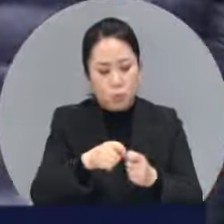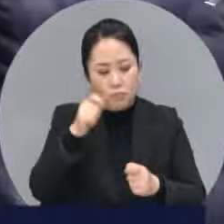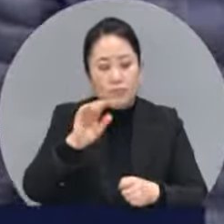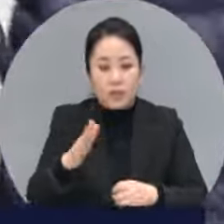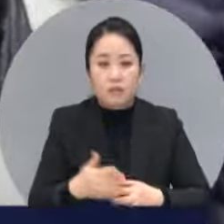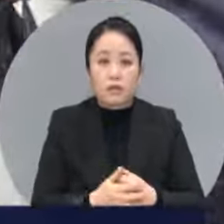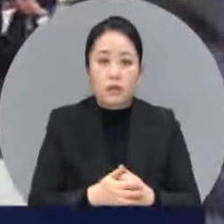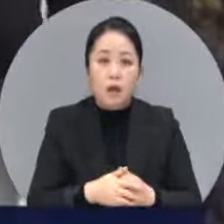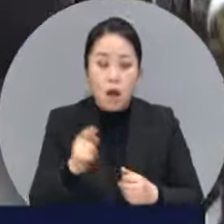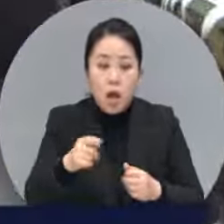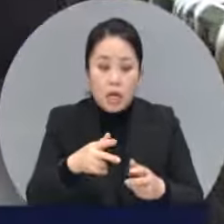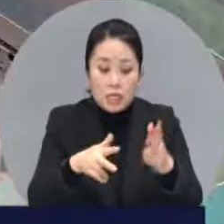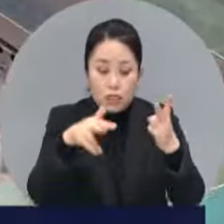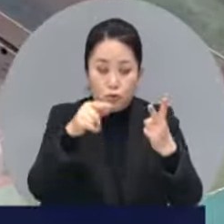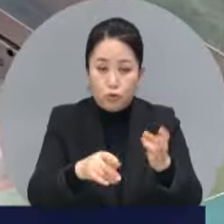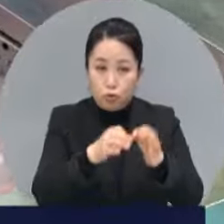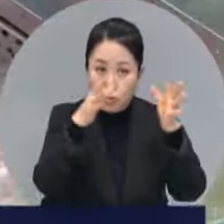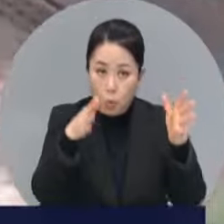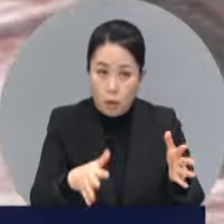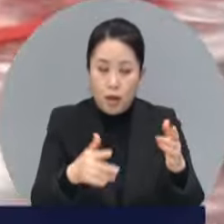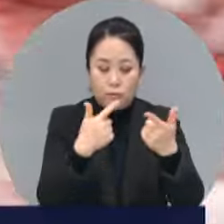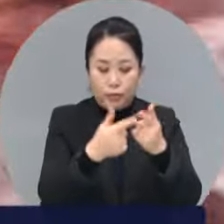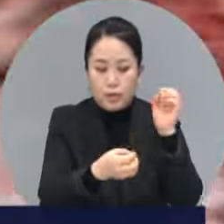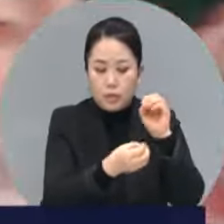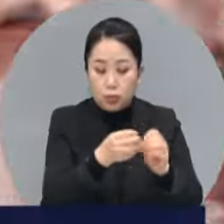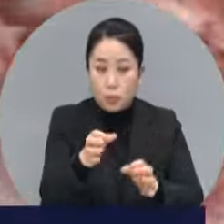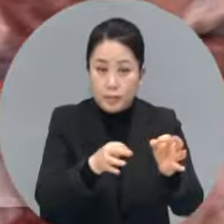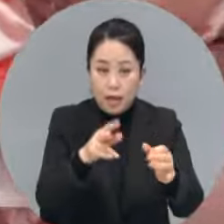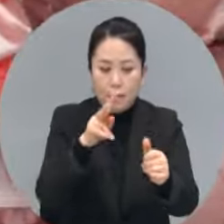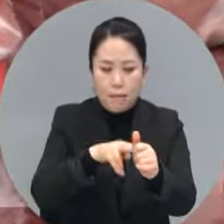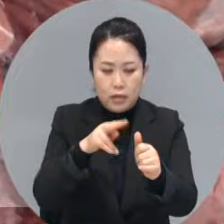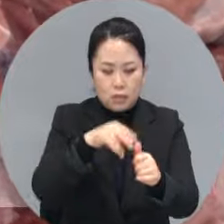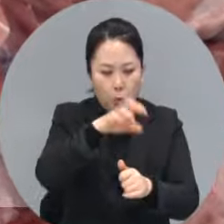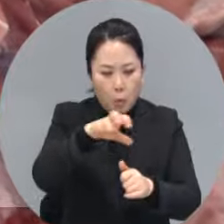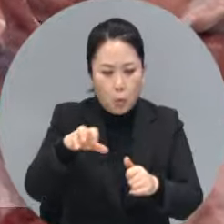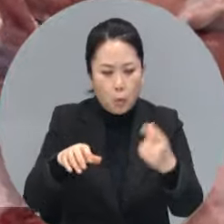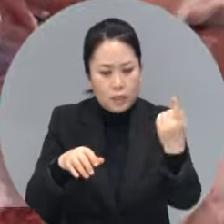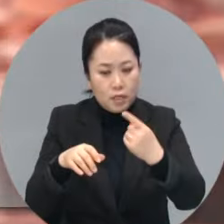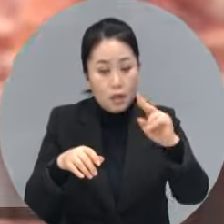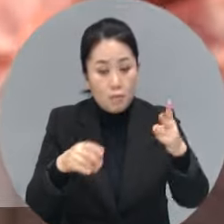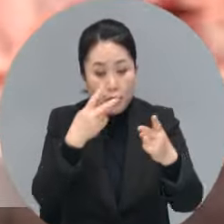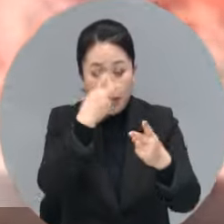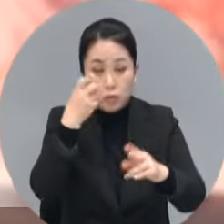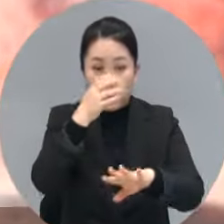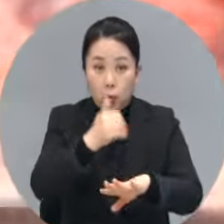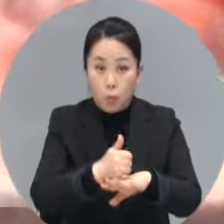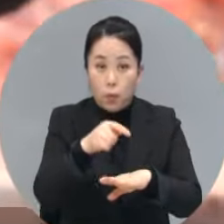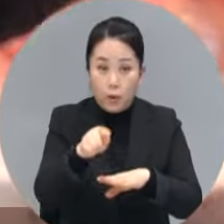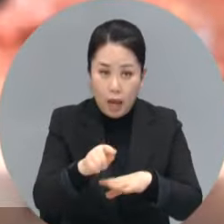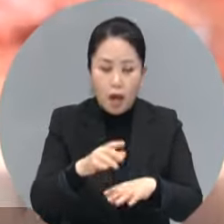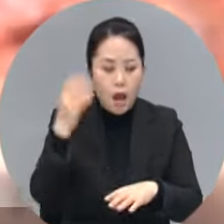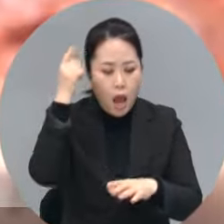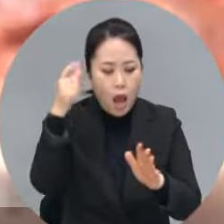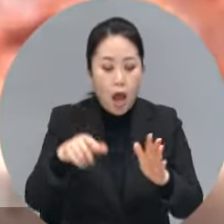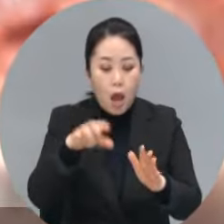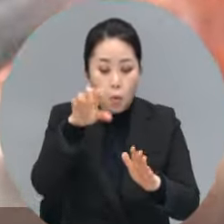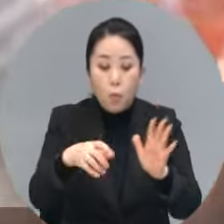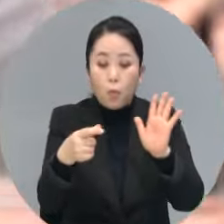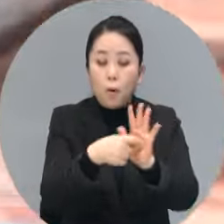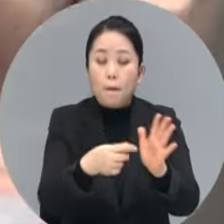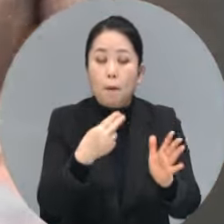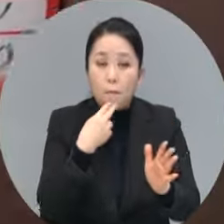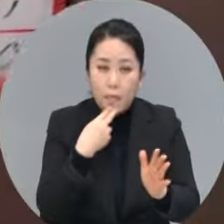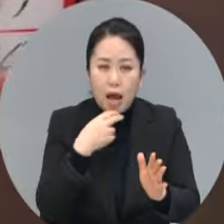농산물품질관리원이 지난 2주간 부산 전통시장과 마트 1,200곳을 단속한 결과 원산지를 알리지 않거나 허위로 표기한